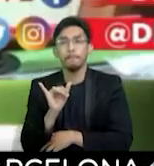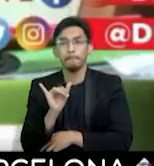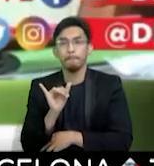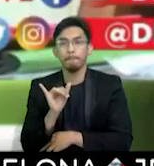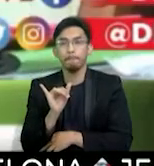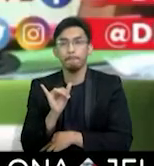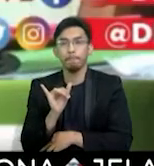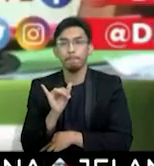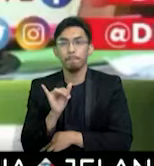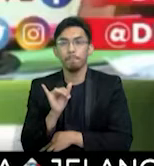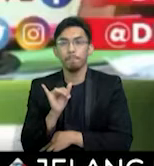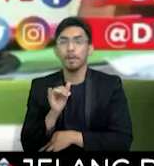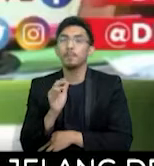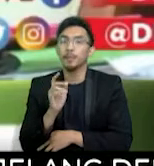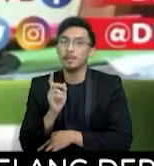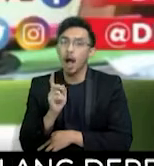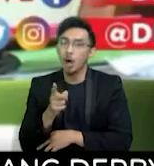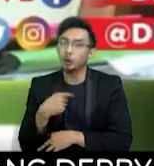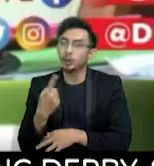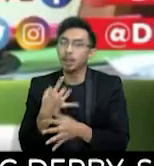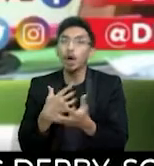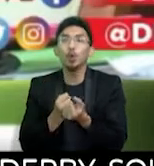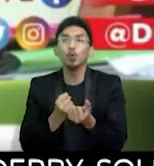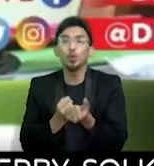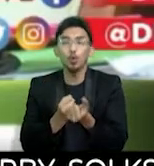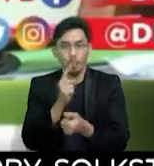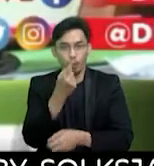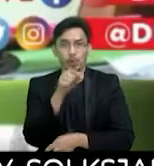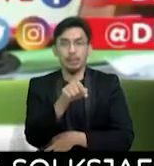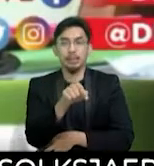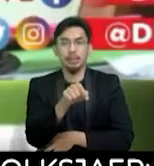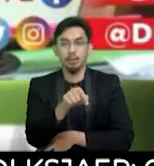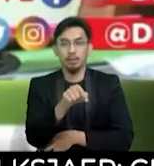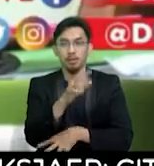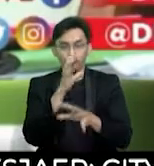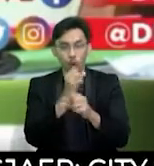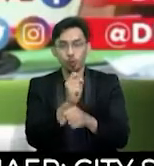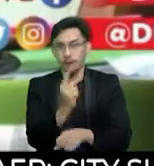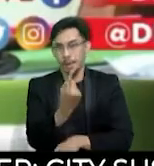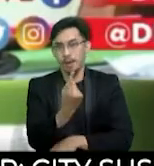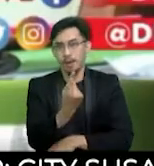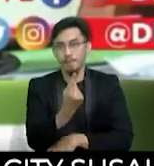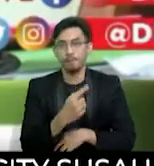perlu mendapatkan prioritas atau fokus pada pada era kedepan